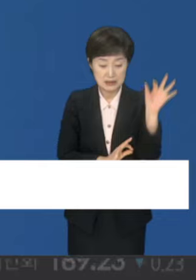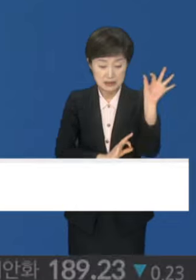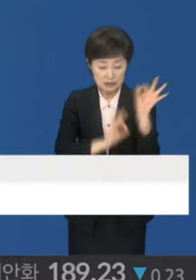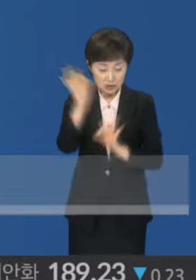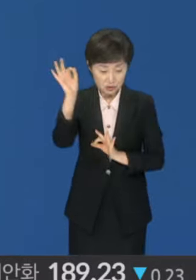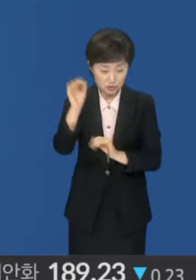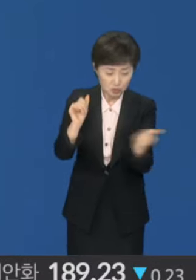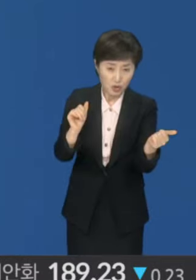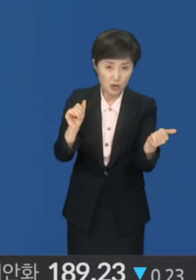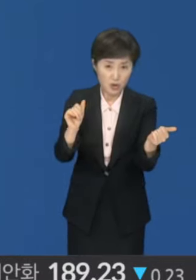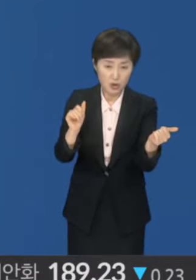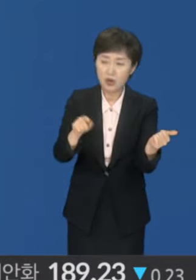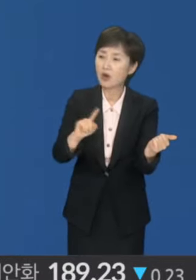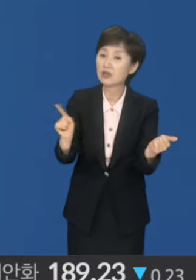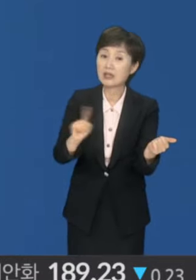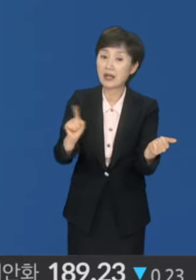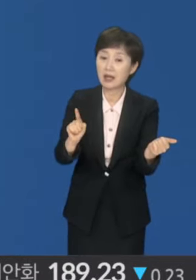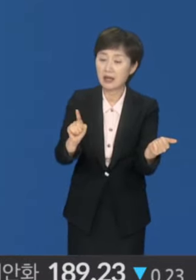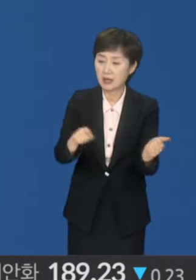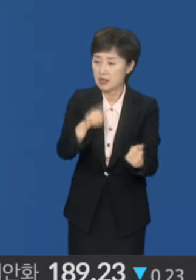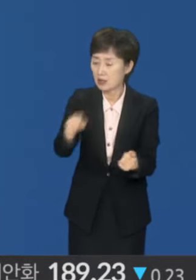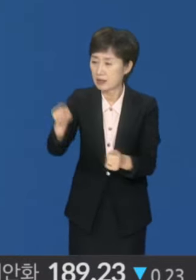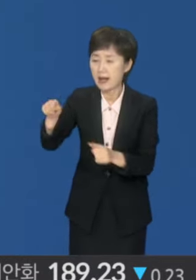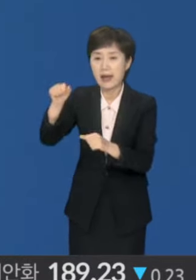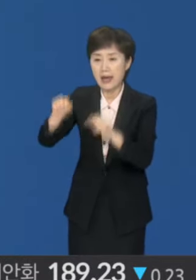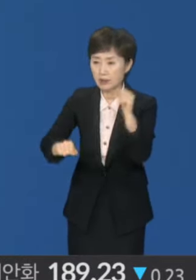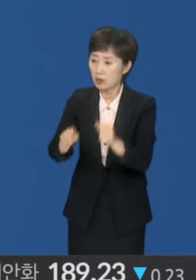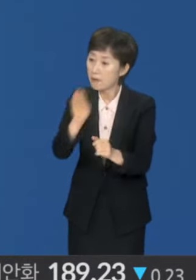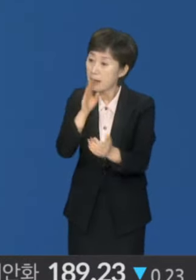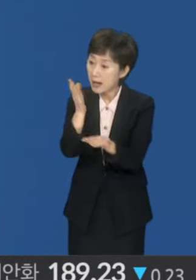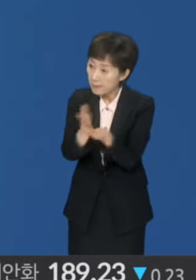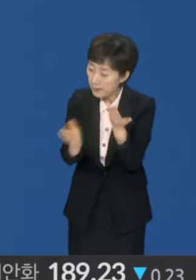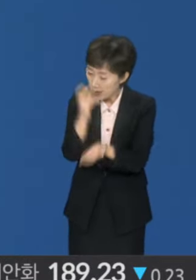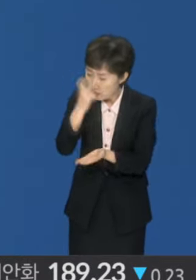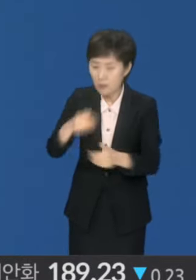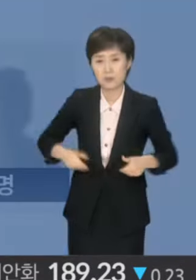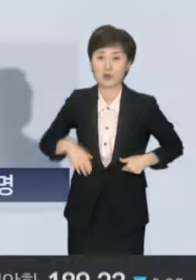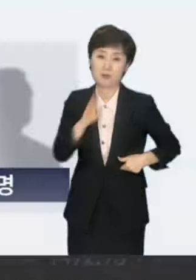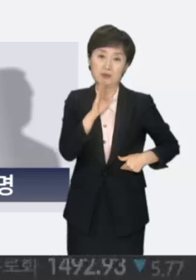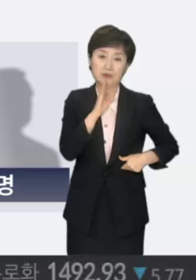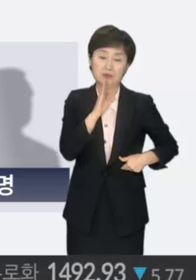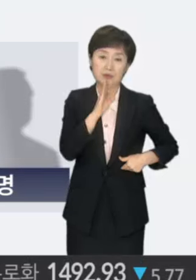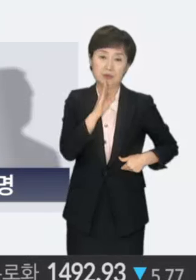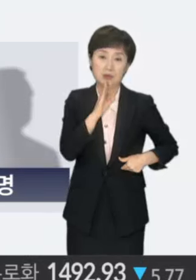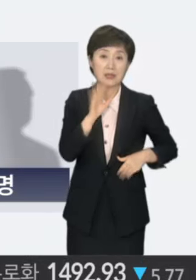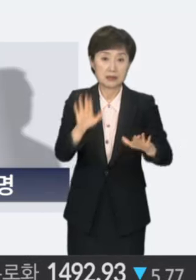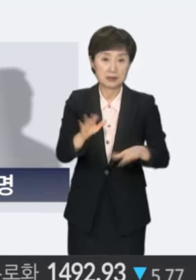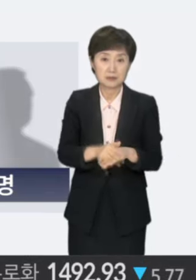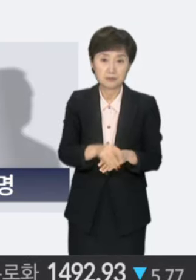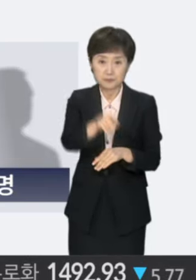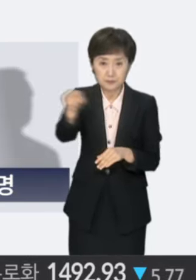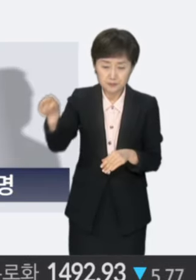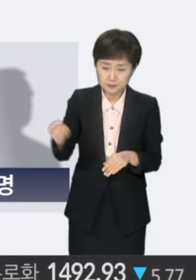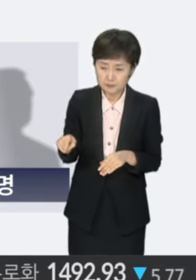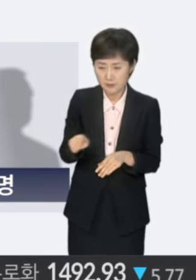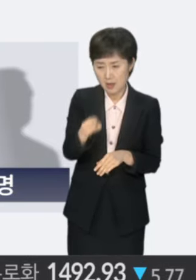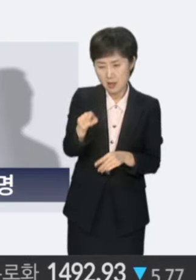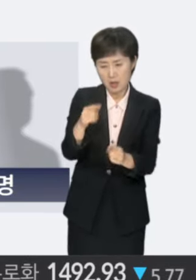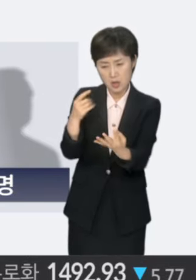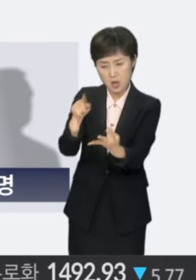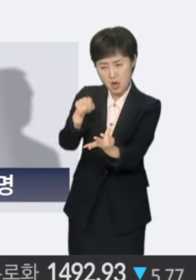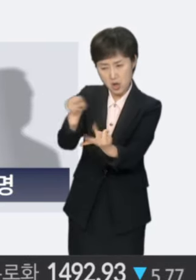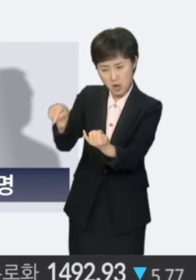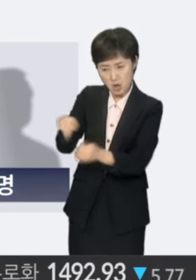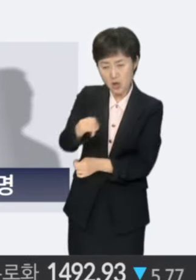있고 그 사망이라는 결과 인과관계가 인정이 돼야 된다는 것인데 예. 그렇다고 한다면 결국에는 이 지금